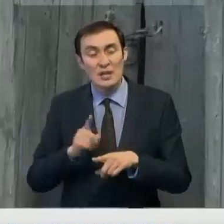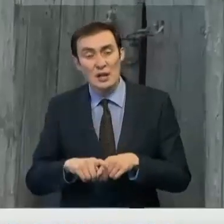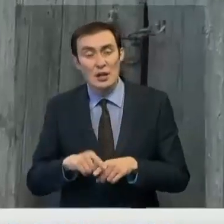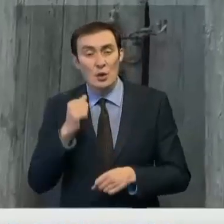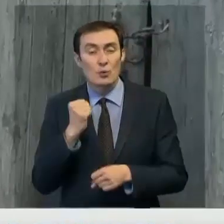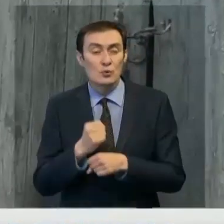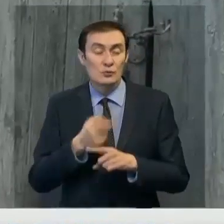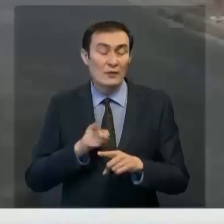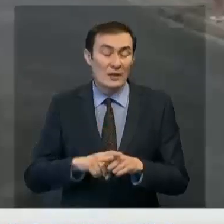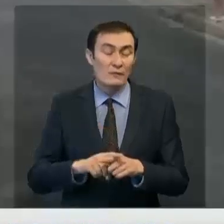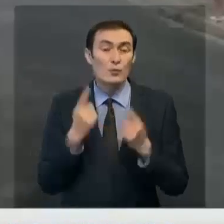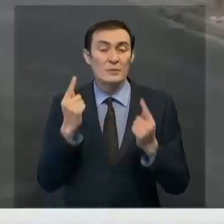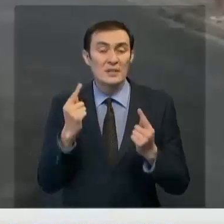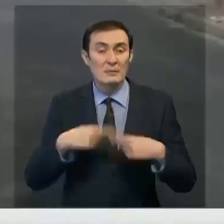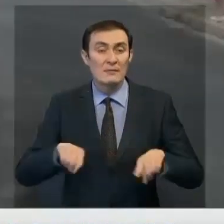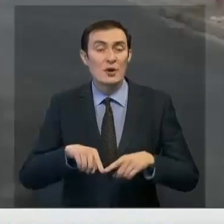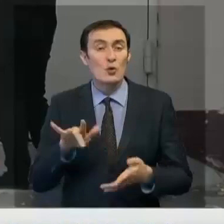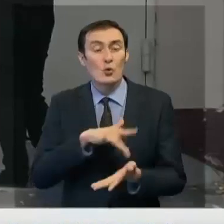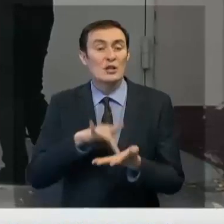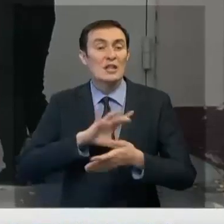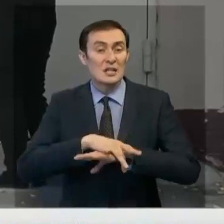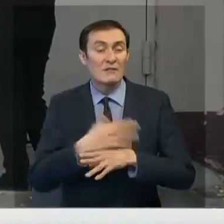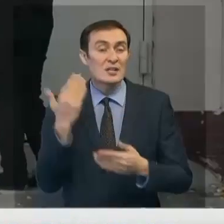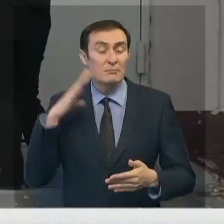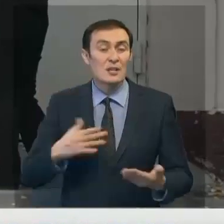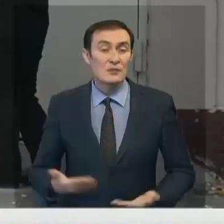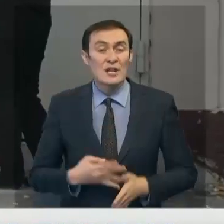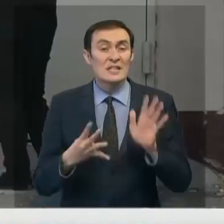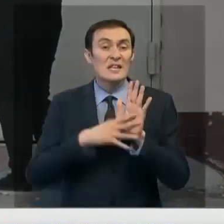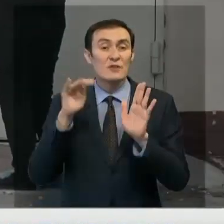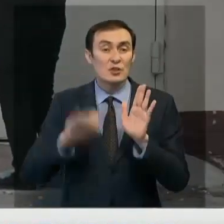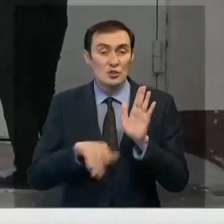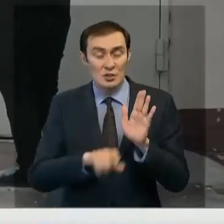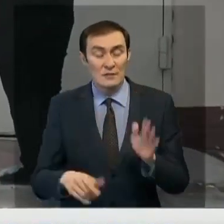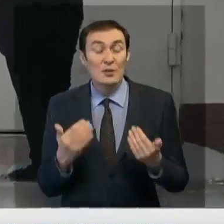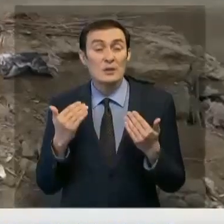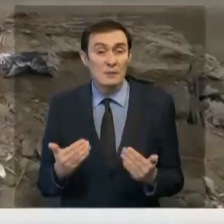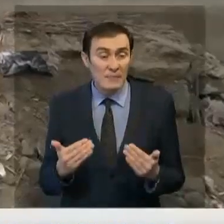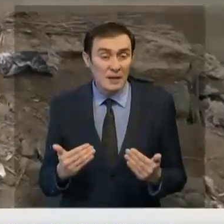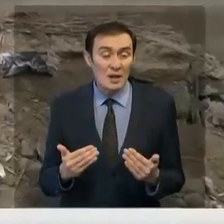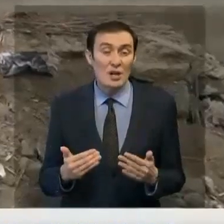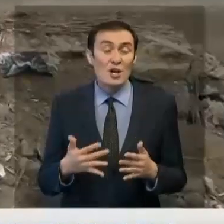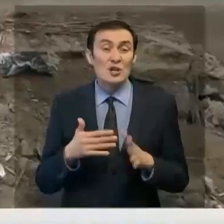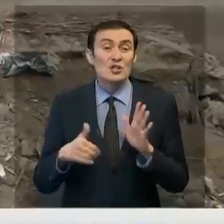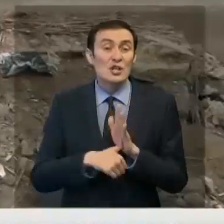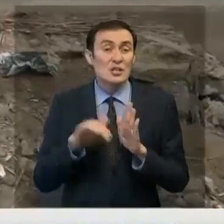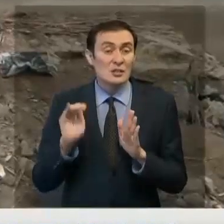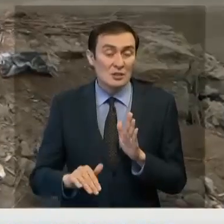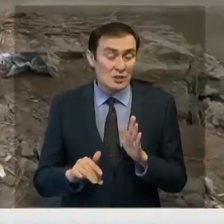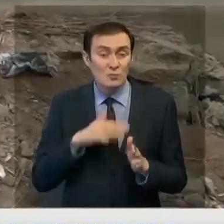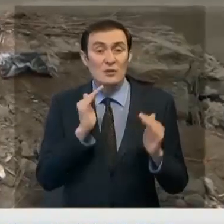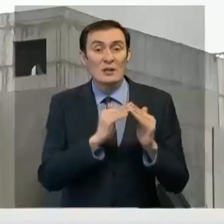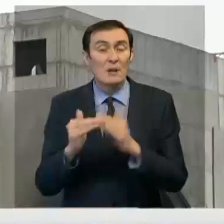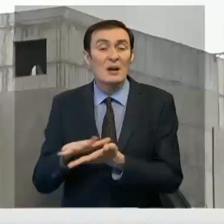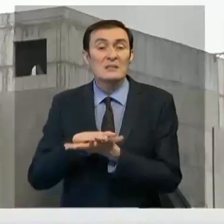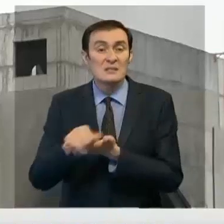кузнецов. Хастымам – крупнейшая махалля Ташкента, но если раньше здесь проживали 9 тысяч человек, то сейчас не больше 6 тысяч. Многие дома